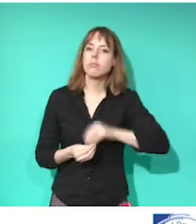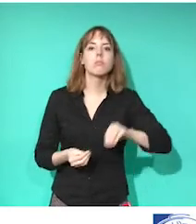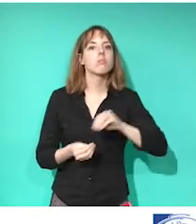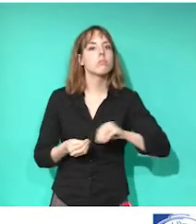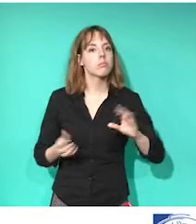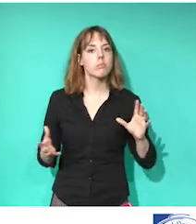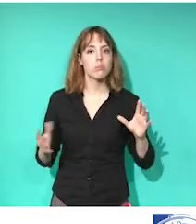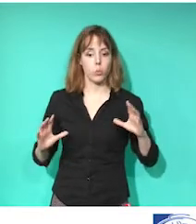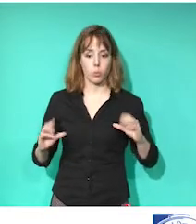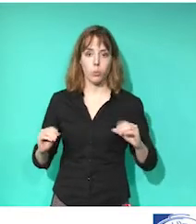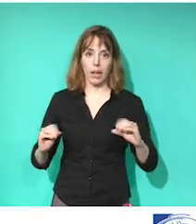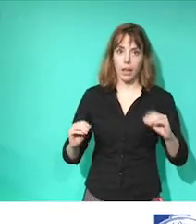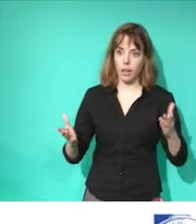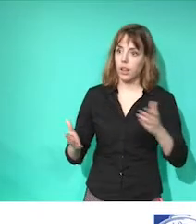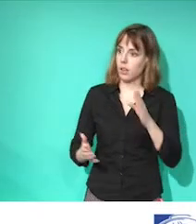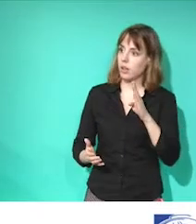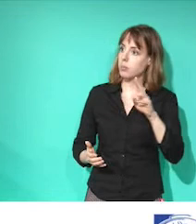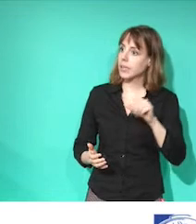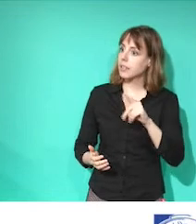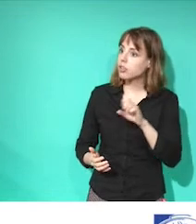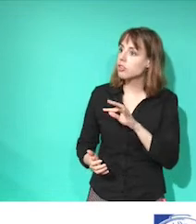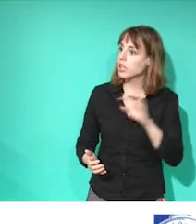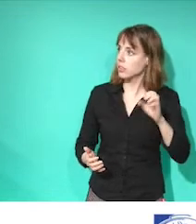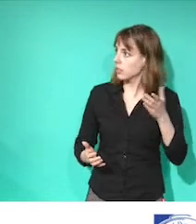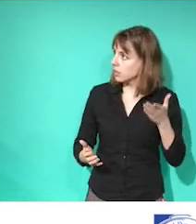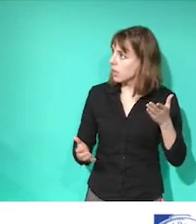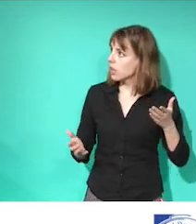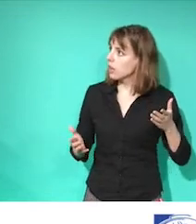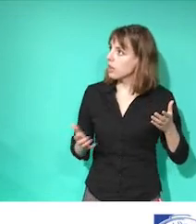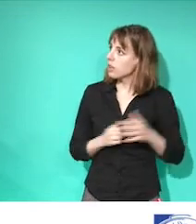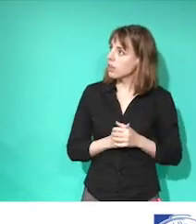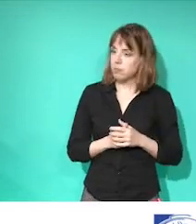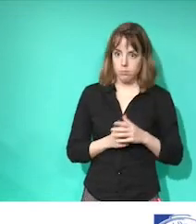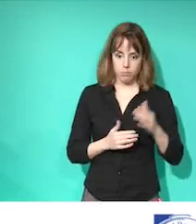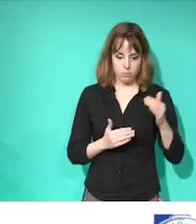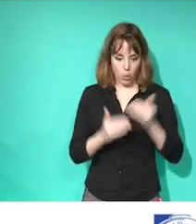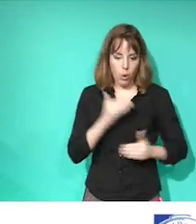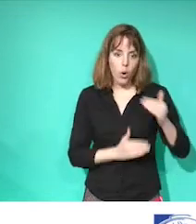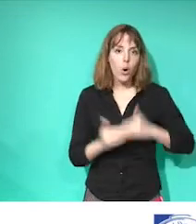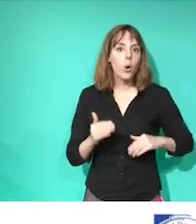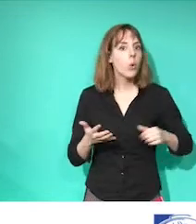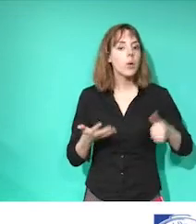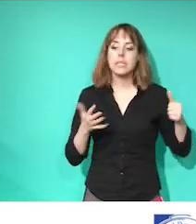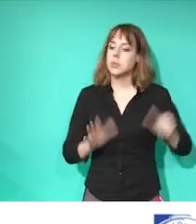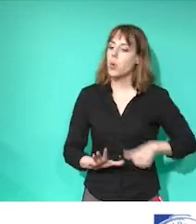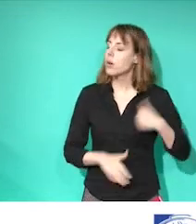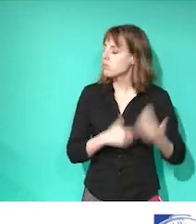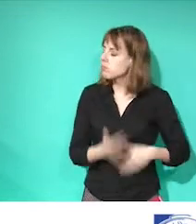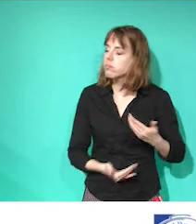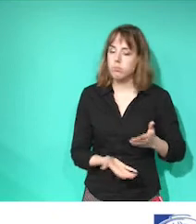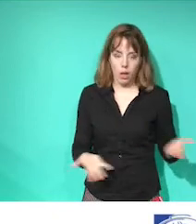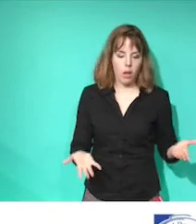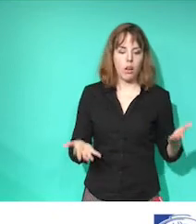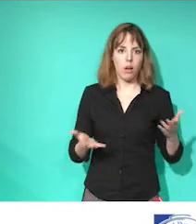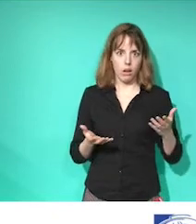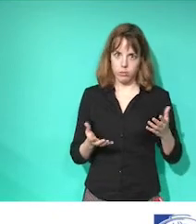tout simplement et très concrètement, Brigitte, quels ont été les impacts de ce plan 6 mois après ce lancement? Est-ce qu'on